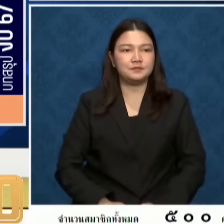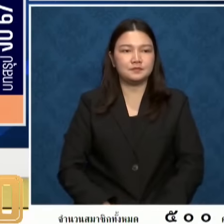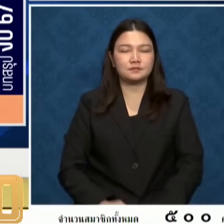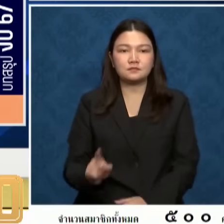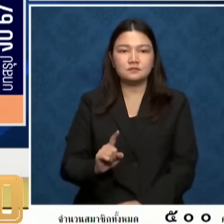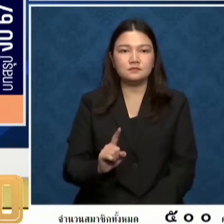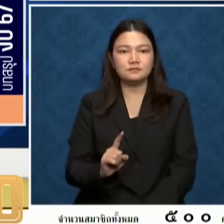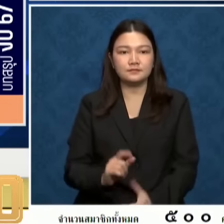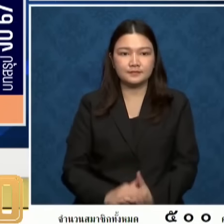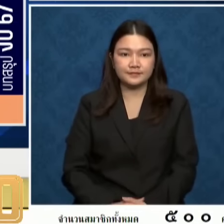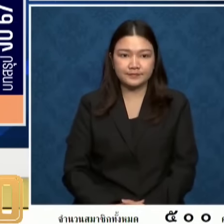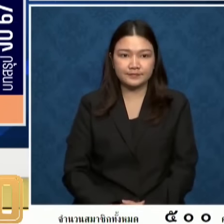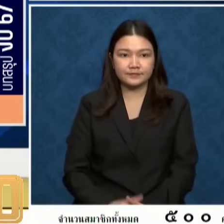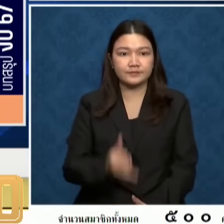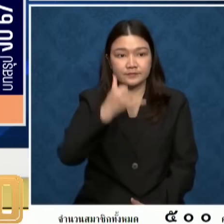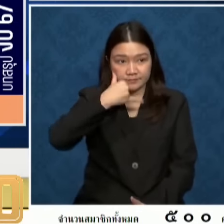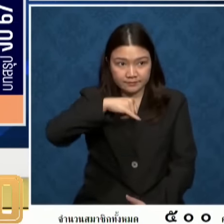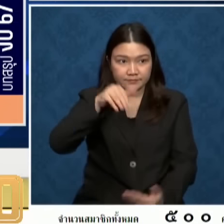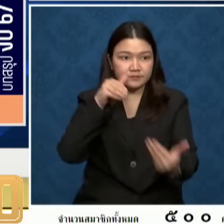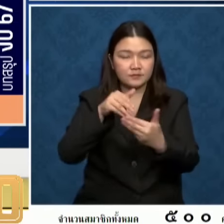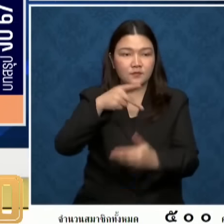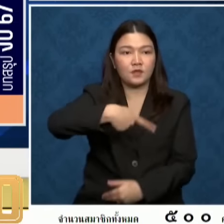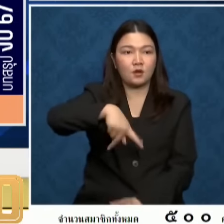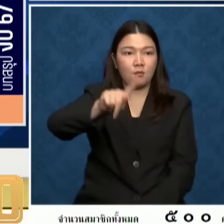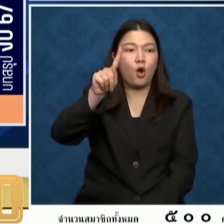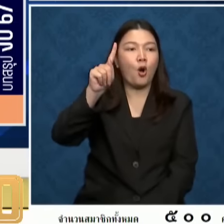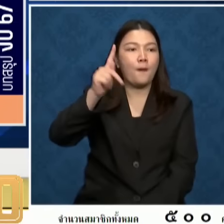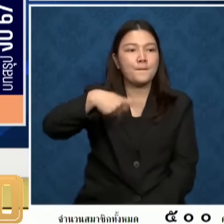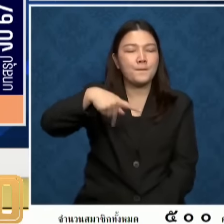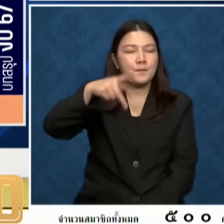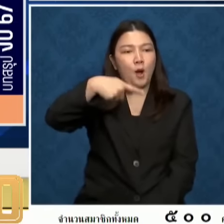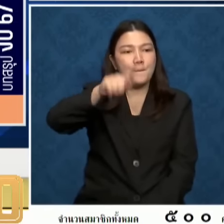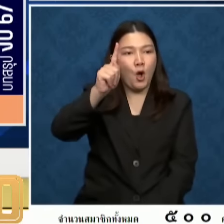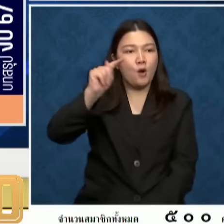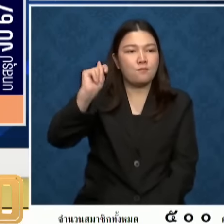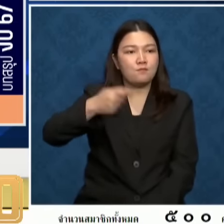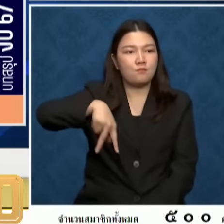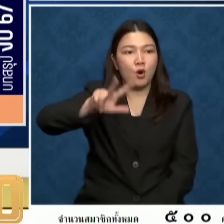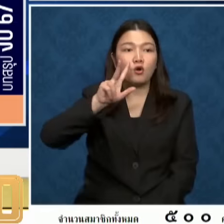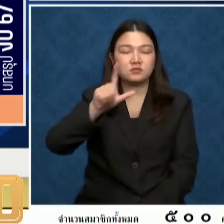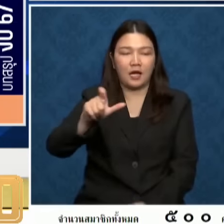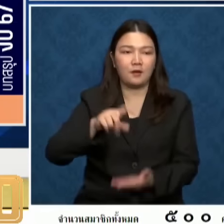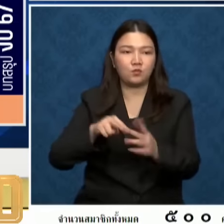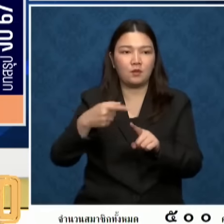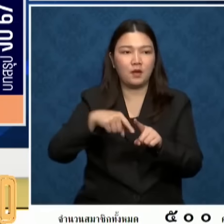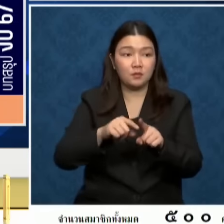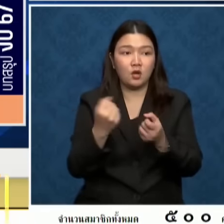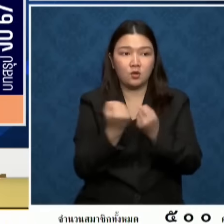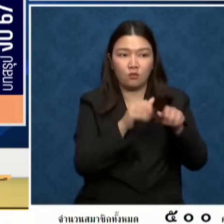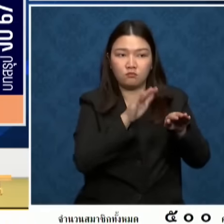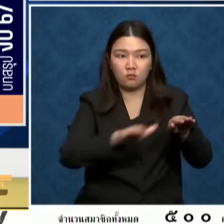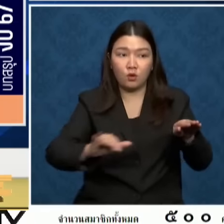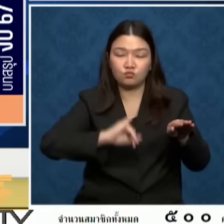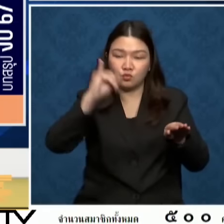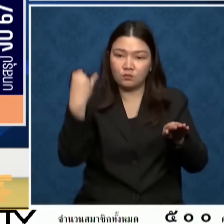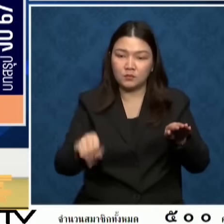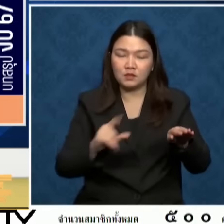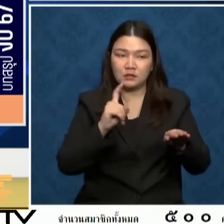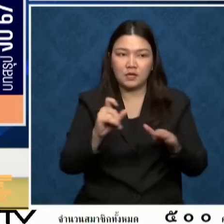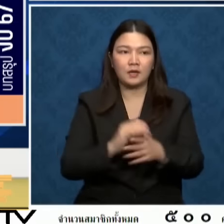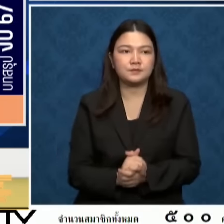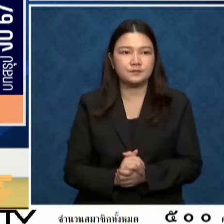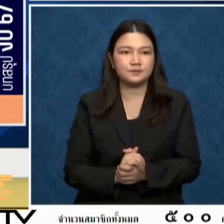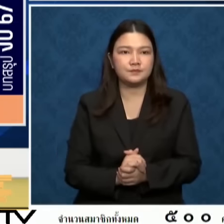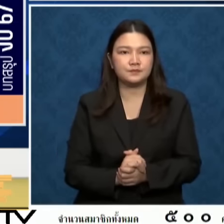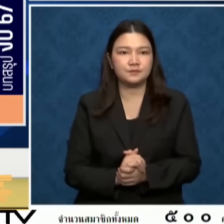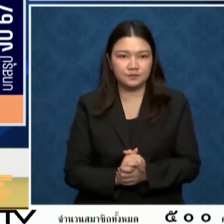ผมยไม่พอ, ผมโทว์ หาศูย์ ป.P.แต่ละศูน์เช็คดูวามอัตตารรน้ำ เหeme camps ทผมทราบมาจากทางกรมรเปลาก็ส